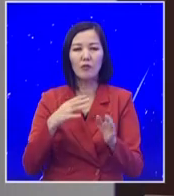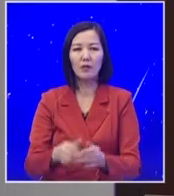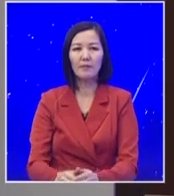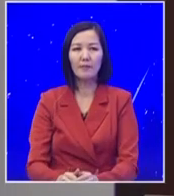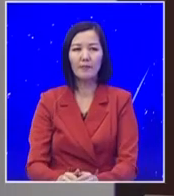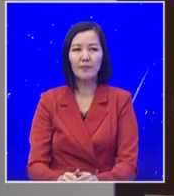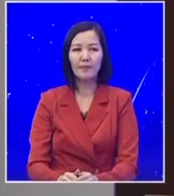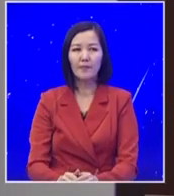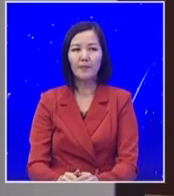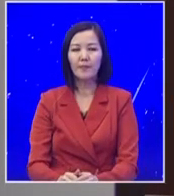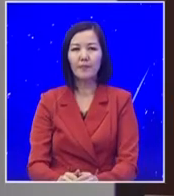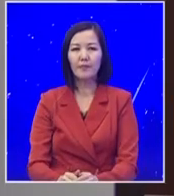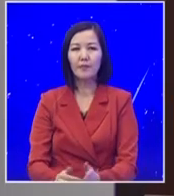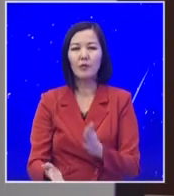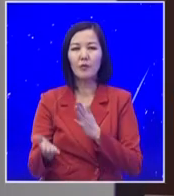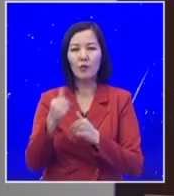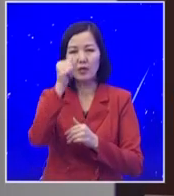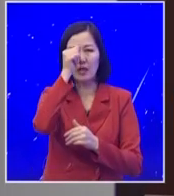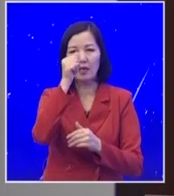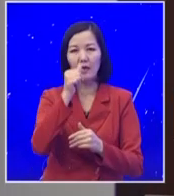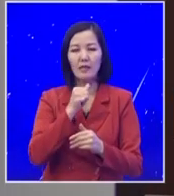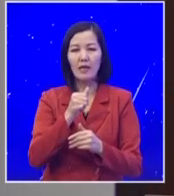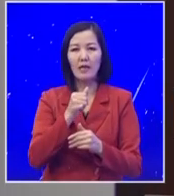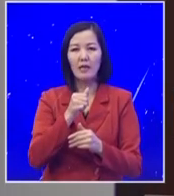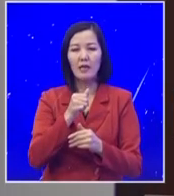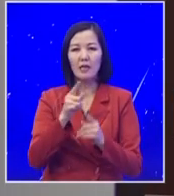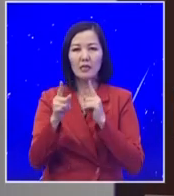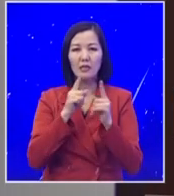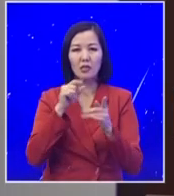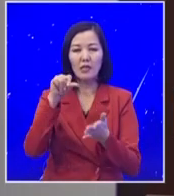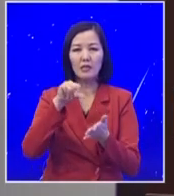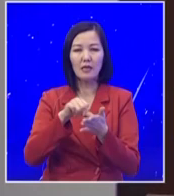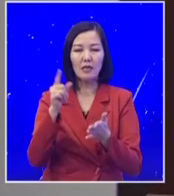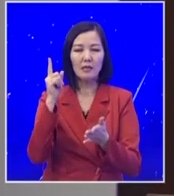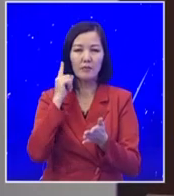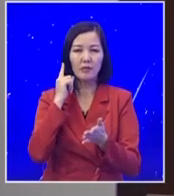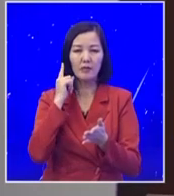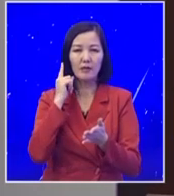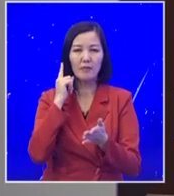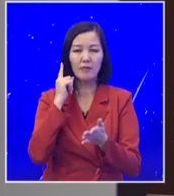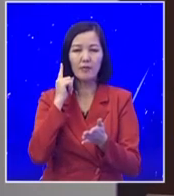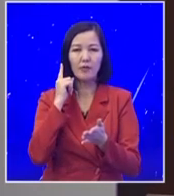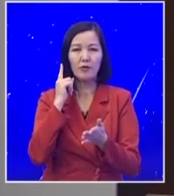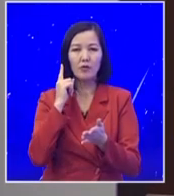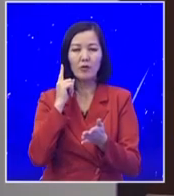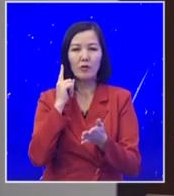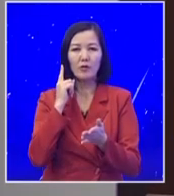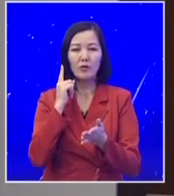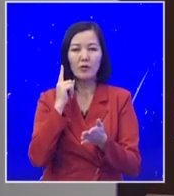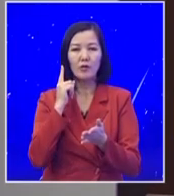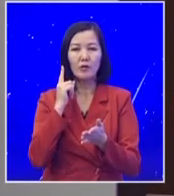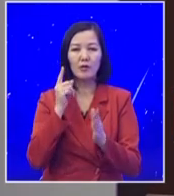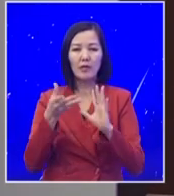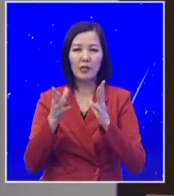Онда басылып өткен айда сіздің есебіңізде қатысып, тыңдап, осы жолдағы өзгерістерді